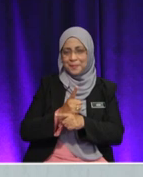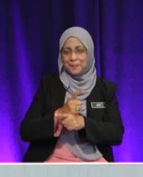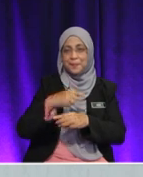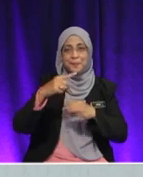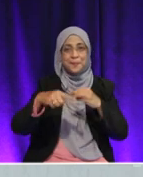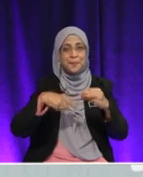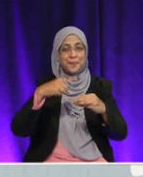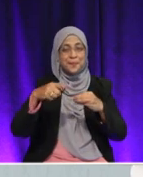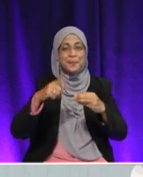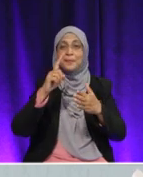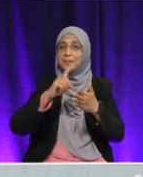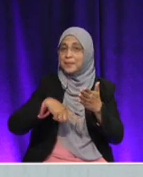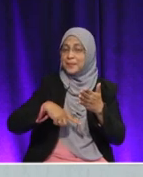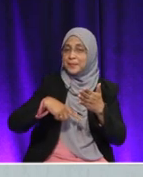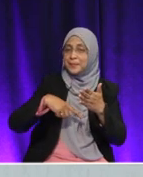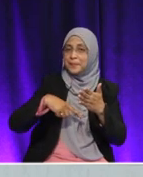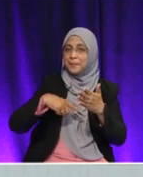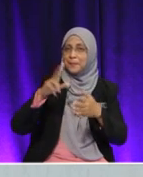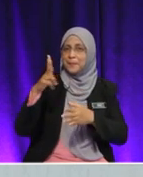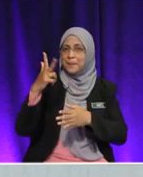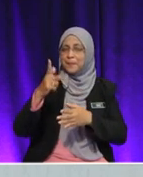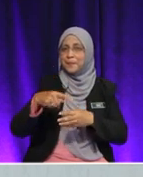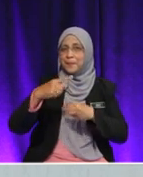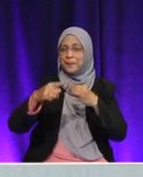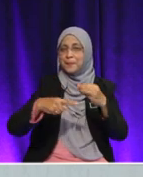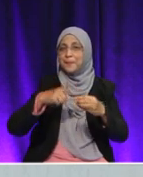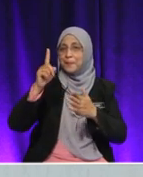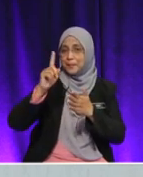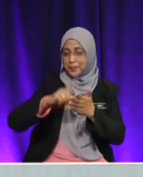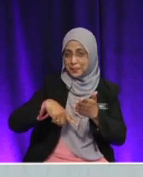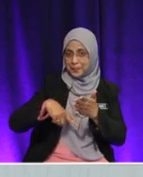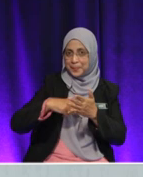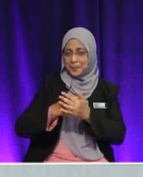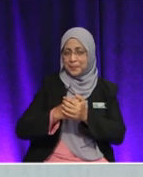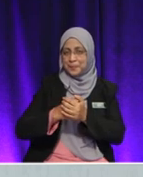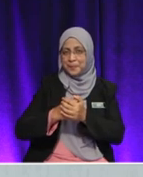tentang apa perkara 13 itu berkaitan apa murid-murid